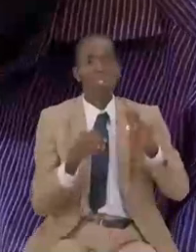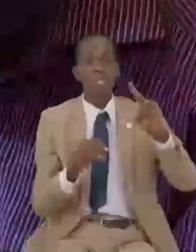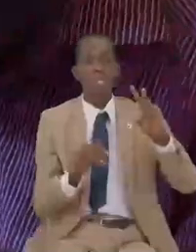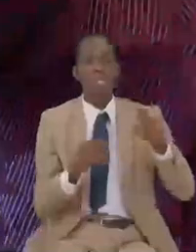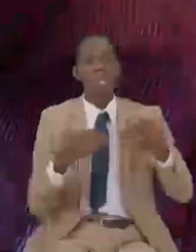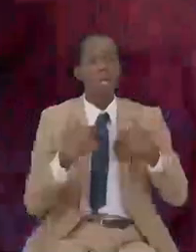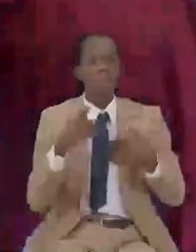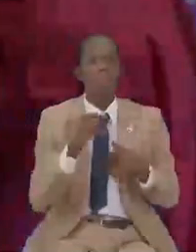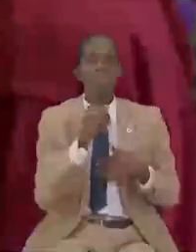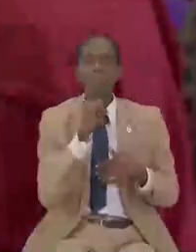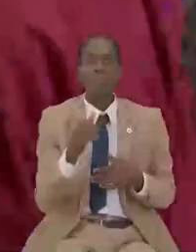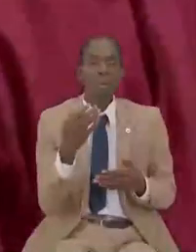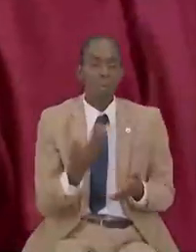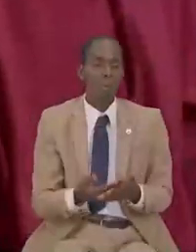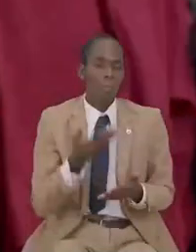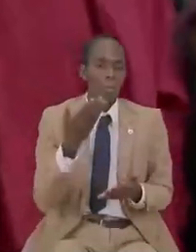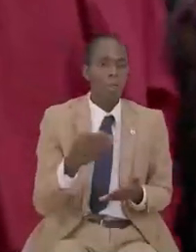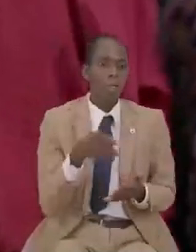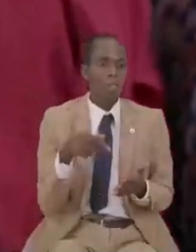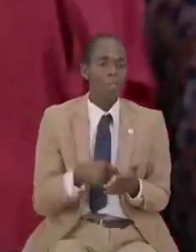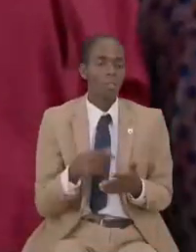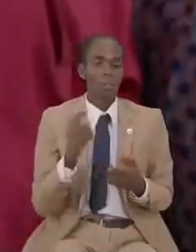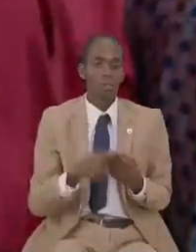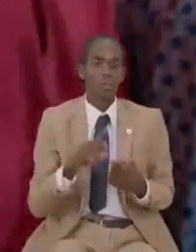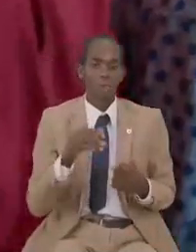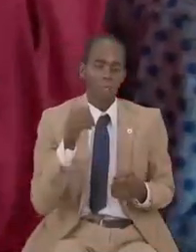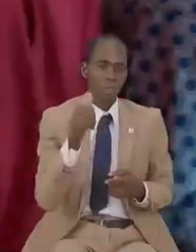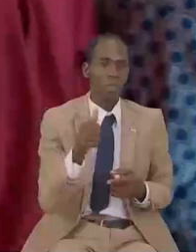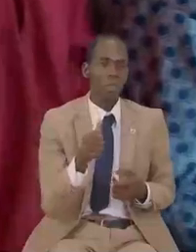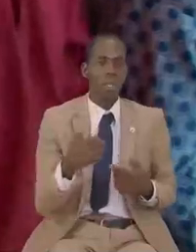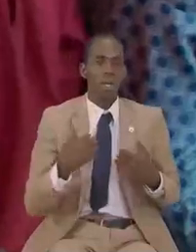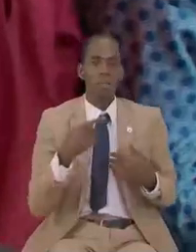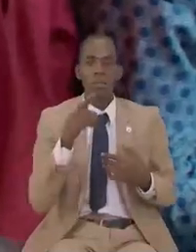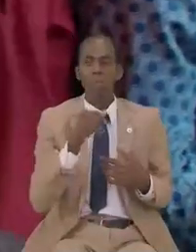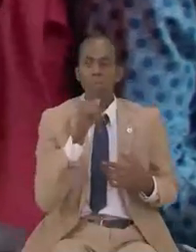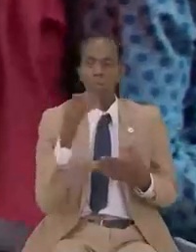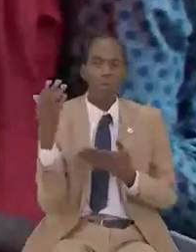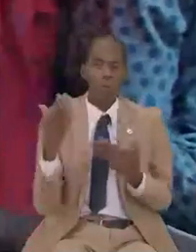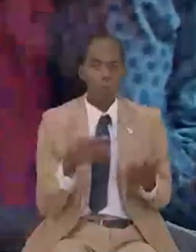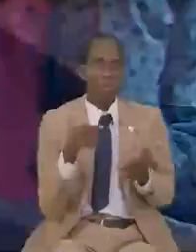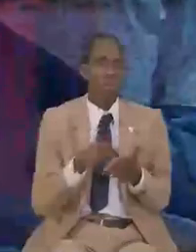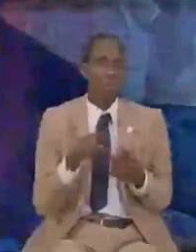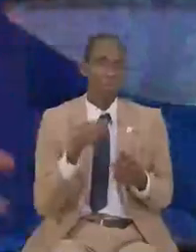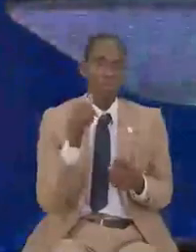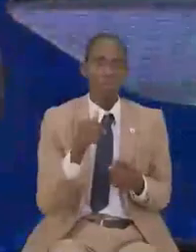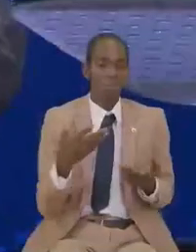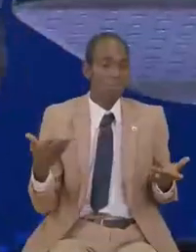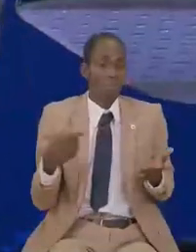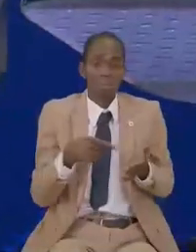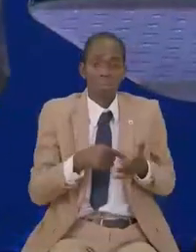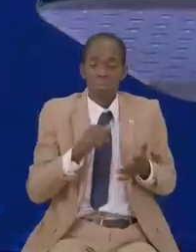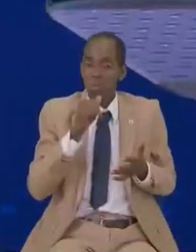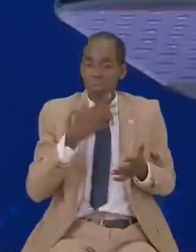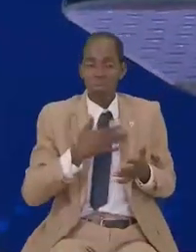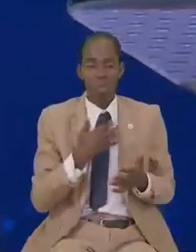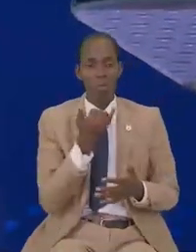ne t'arrive-t-il pas parce que tu as abandonné l'Éternel? Ce n'est pas ma faute. Moi, je vous aime. Je